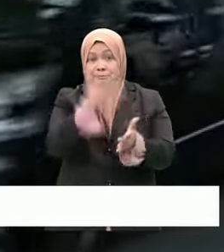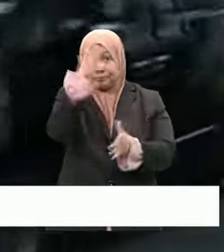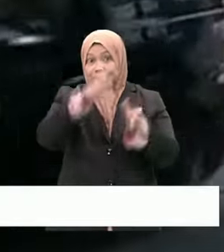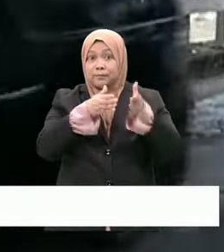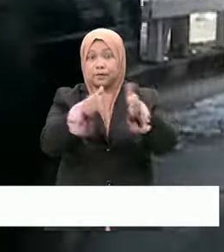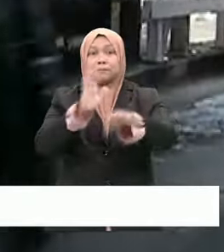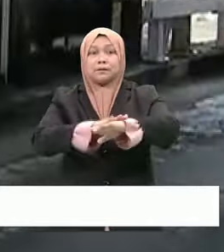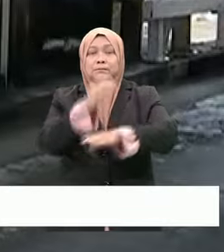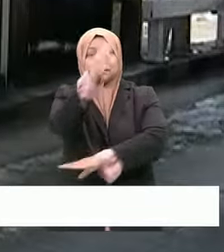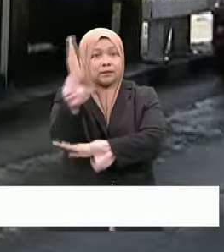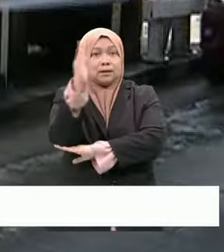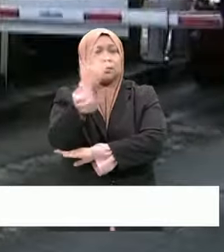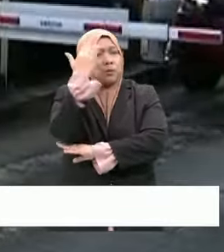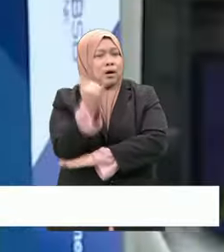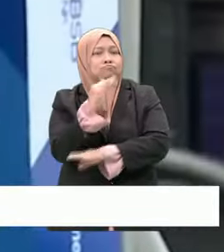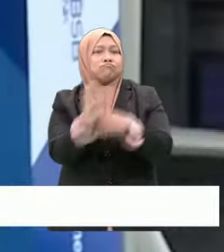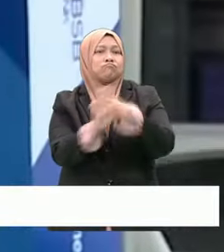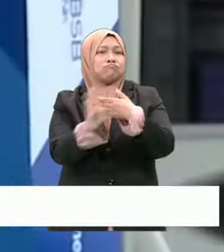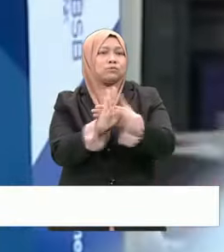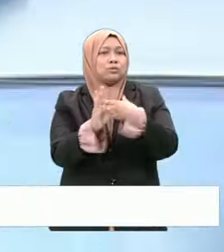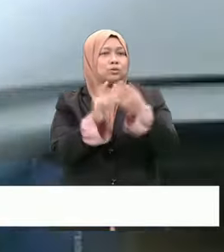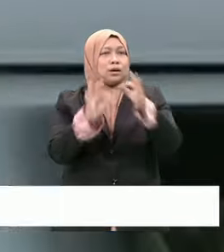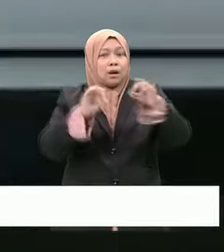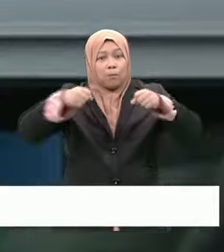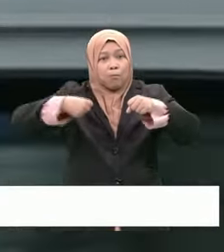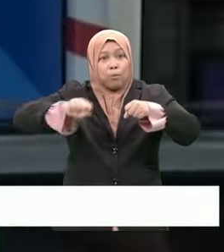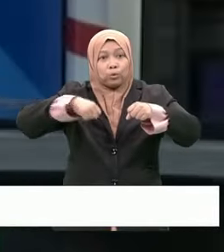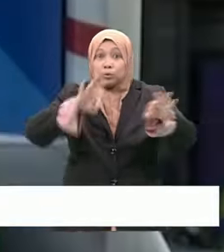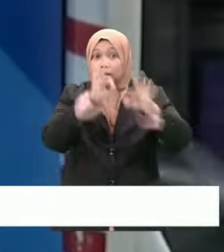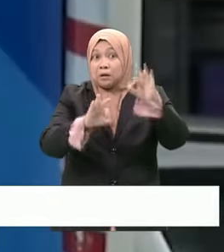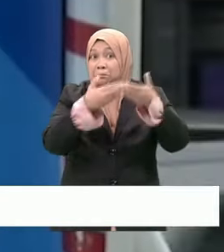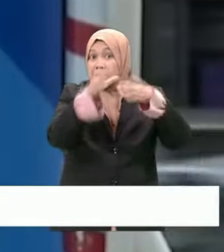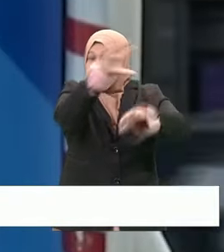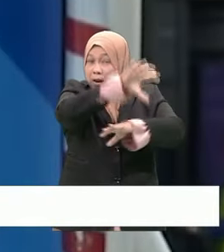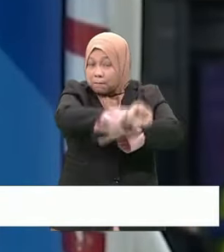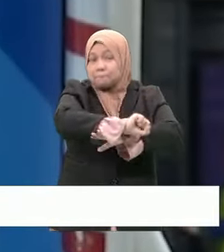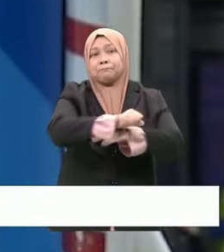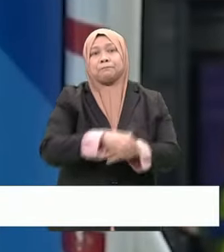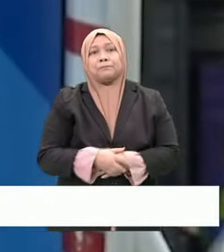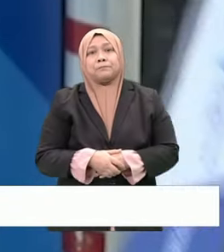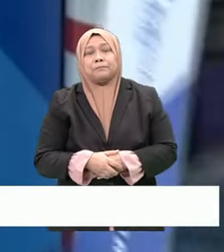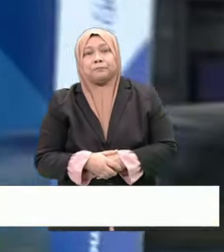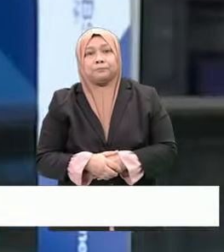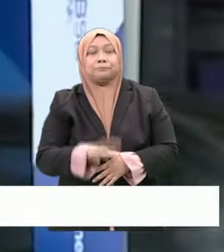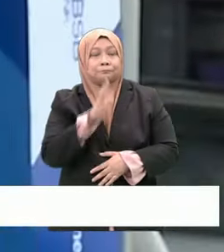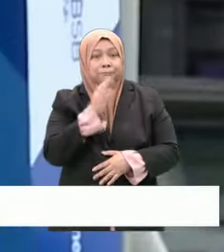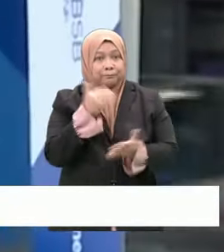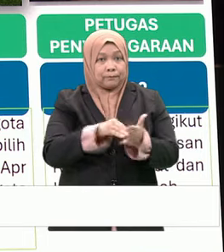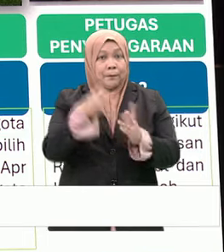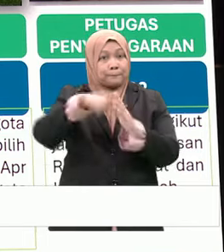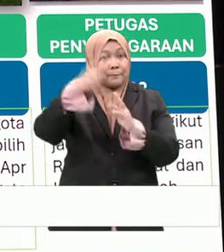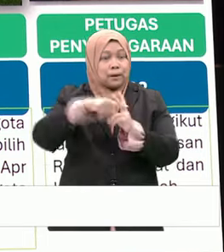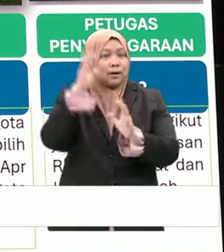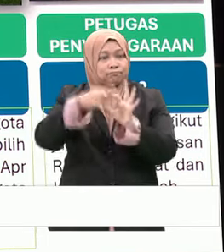diaktifkan pada waktu siang kerana agak berbahaya untuk pengguna motosikal sekiranya diaktifkan pada waktu malam katanya lagi plus akan